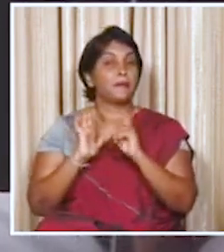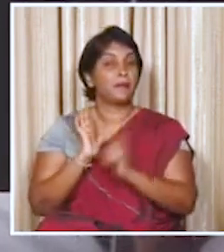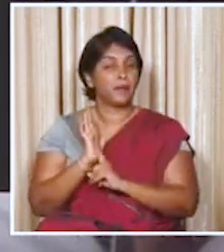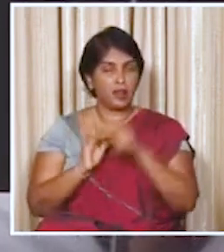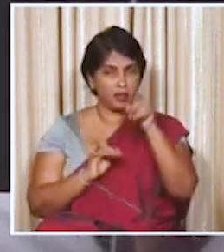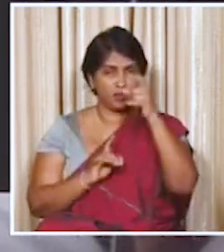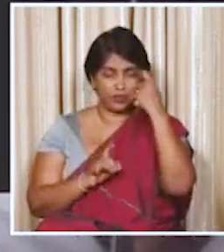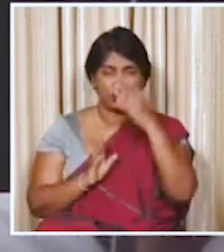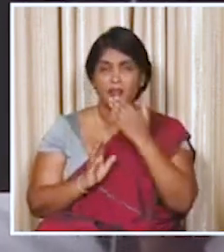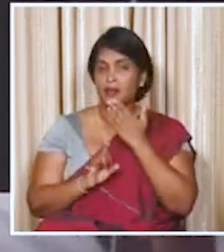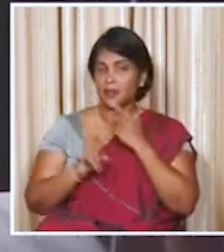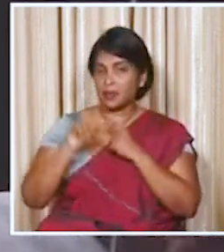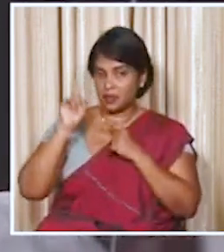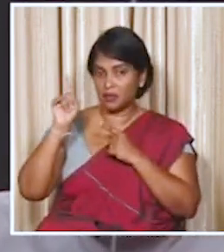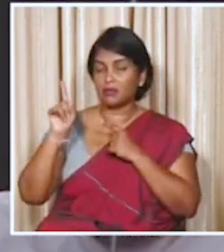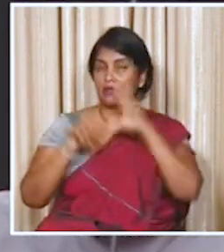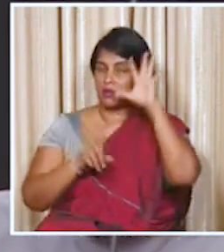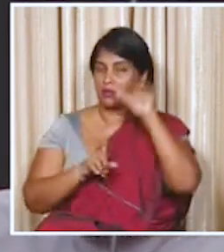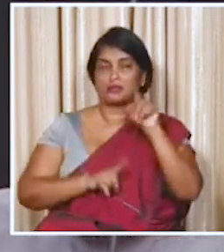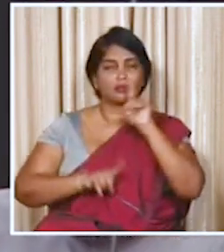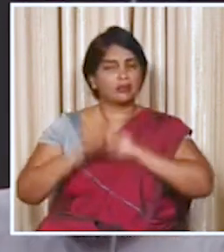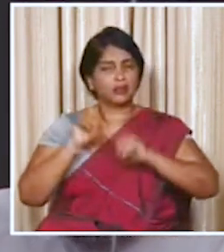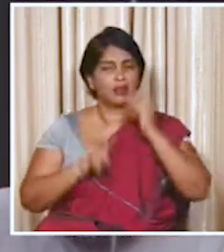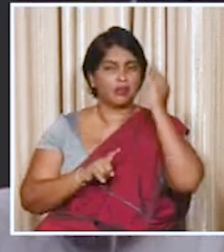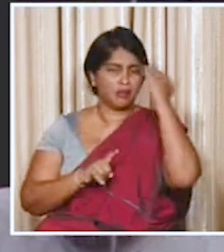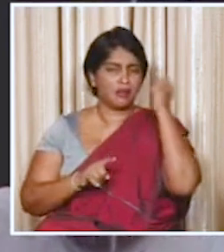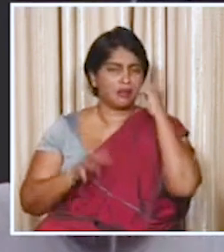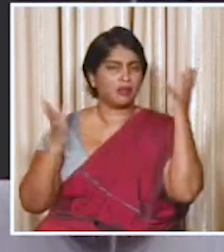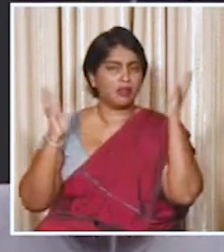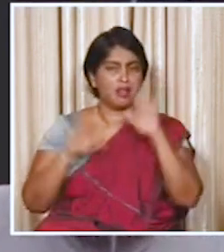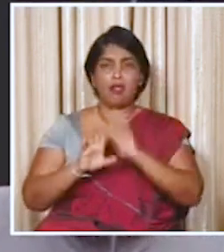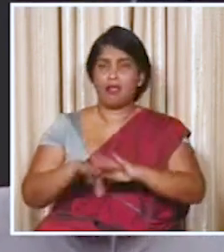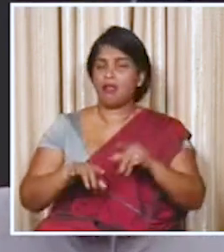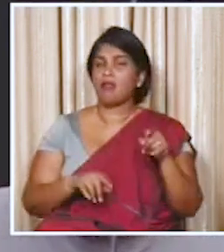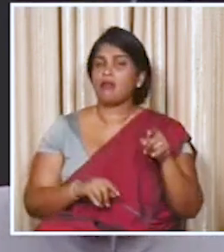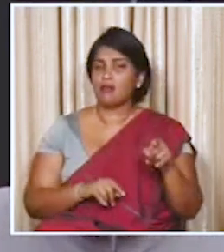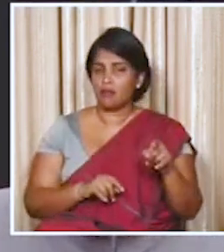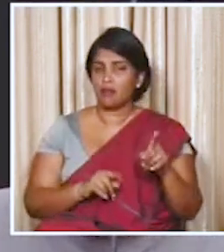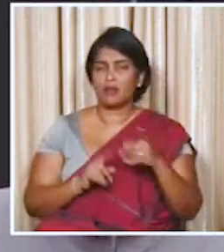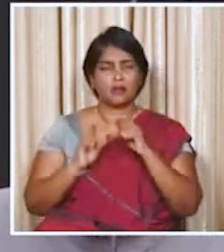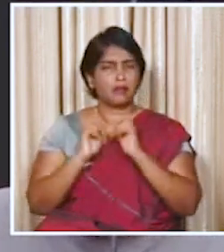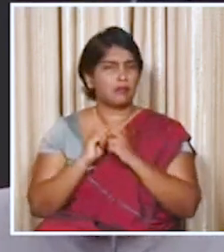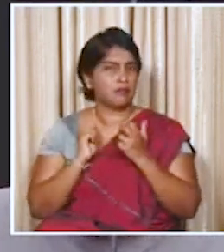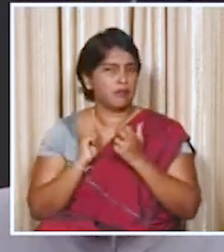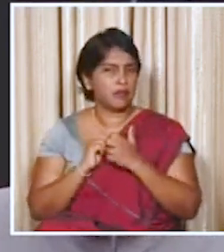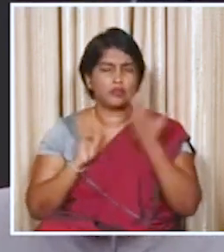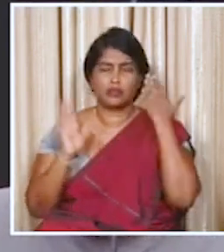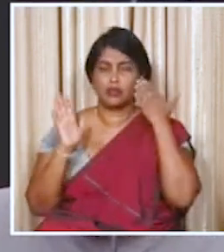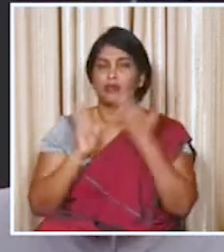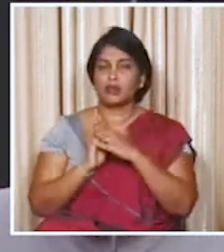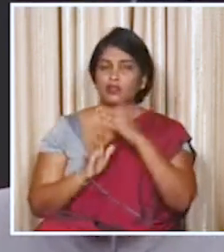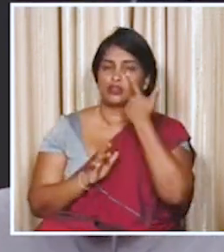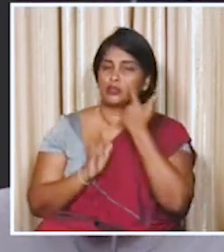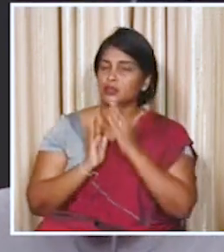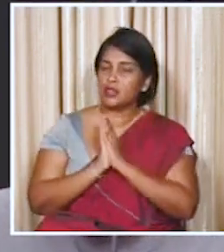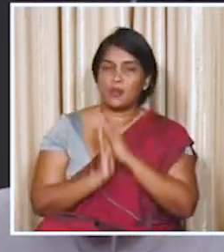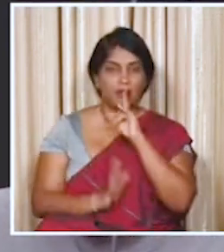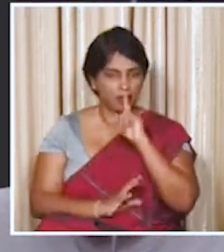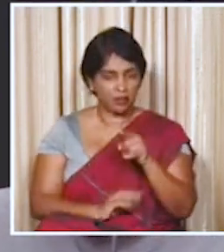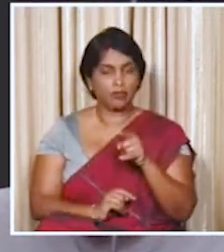lagi, genel lah kata akar lah demo pio, daruang ke, wena prasta pilih mana kata akar lah sama aja dua.